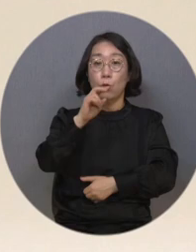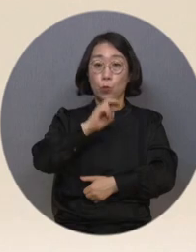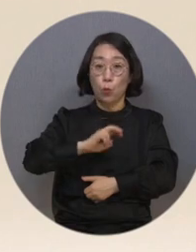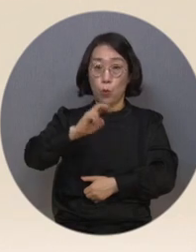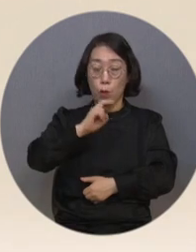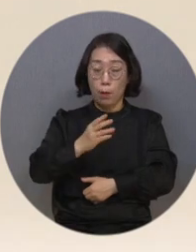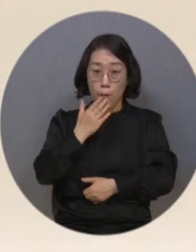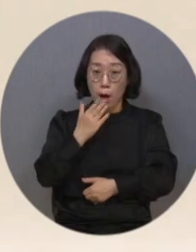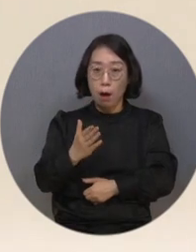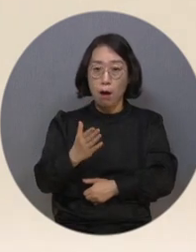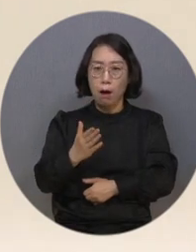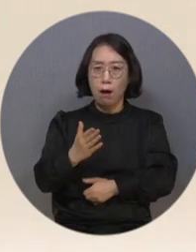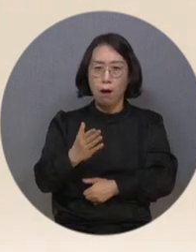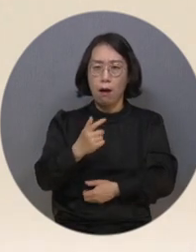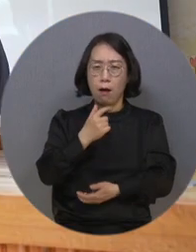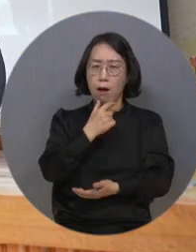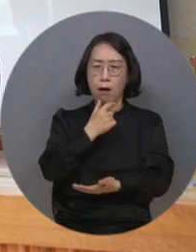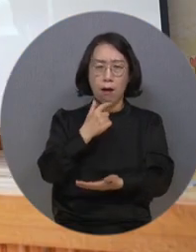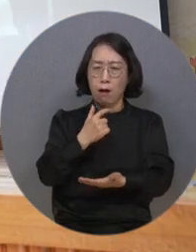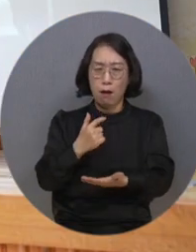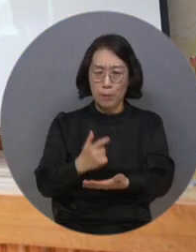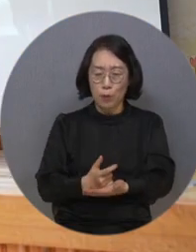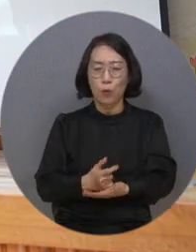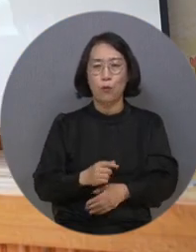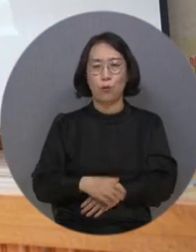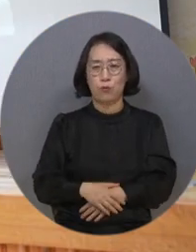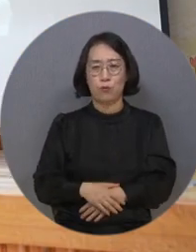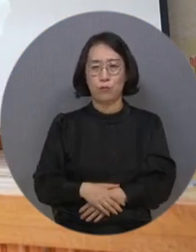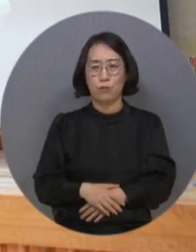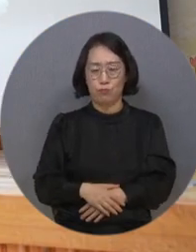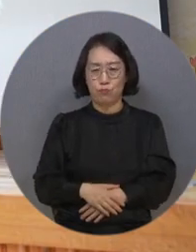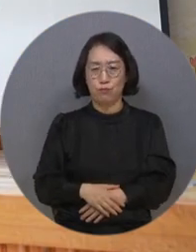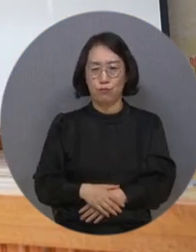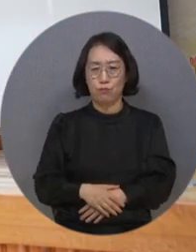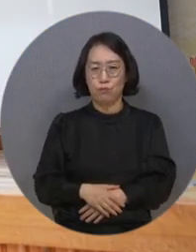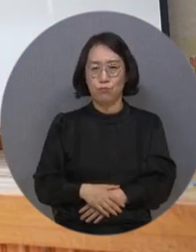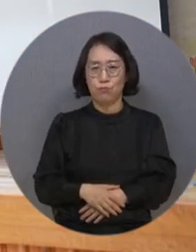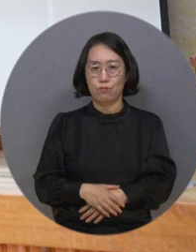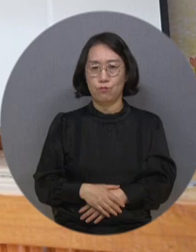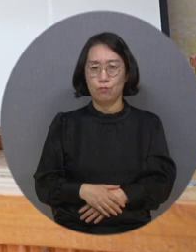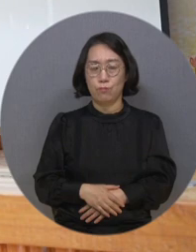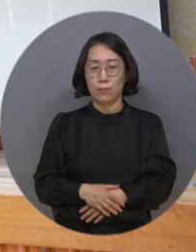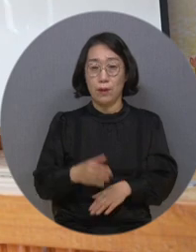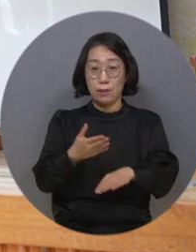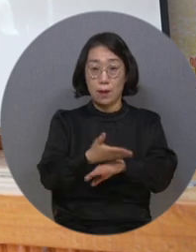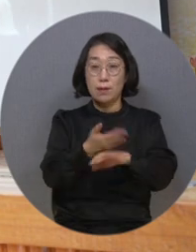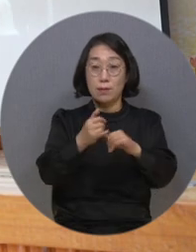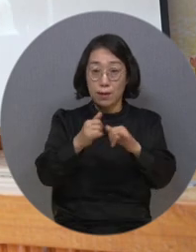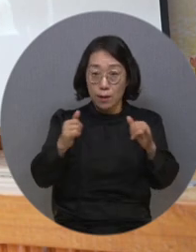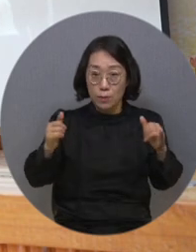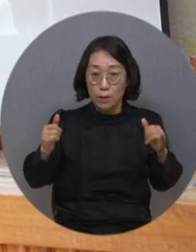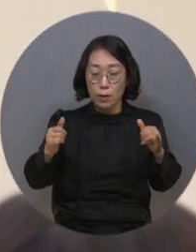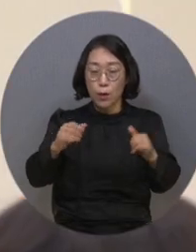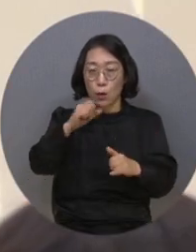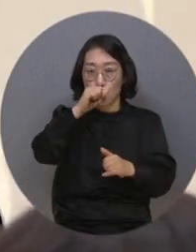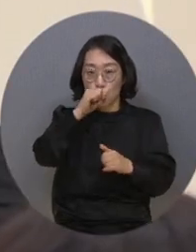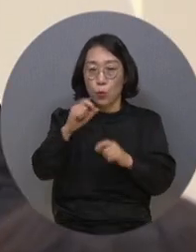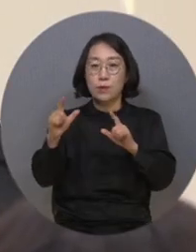너무너무 감격스러웠어요. 많은 이들에게 보다 나은 삶을